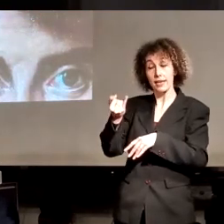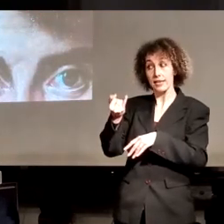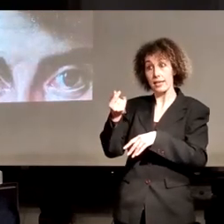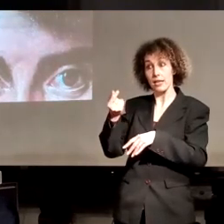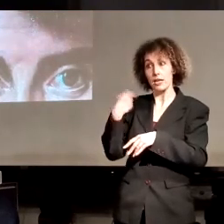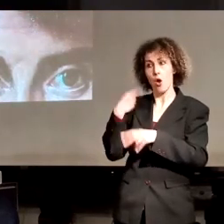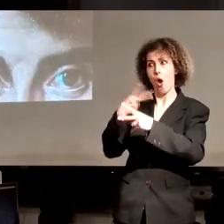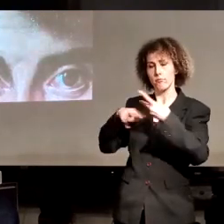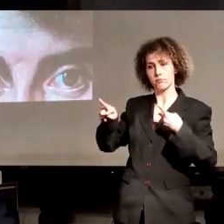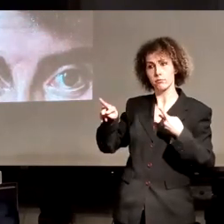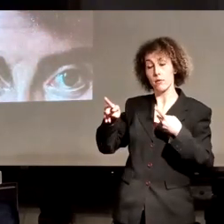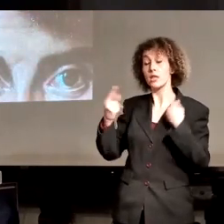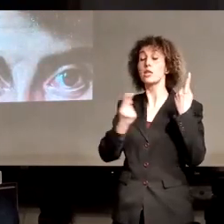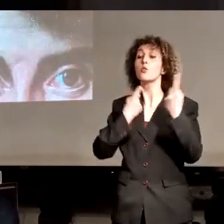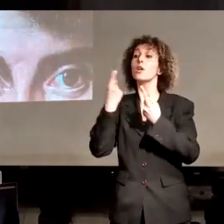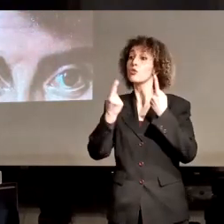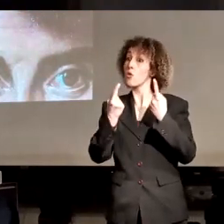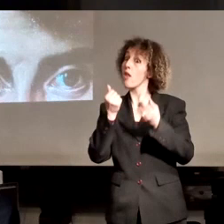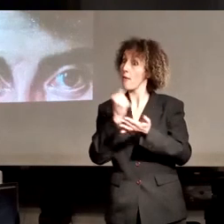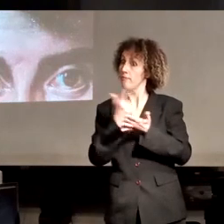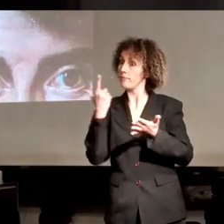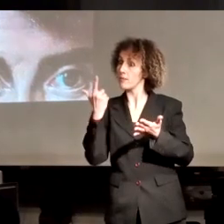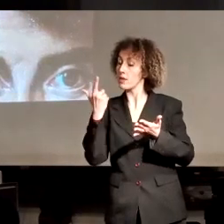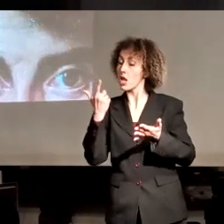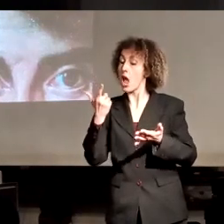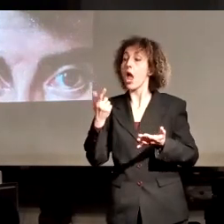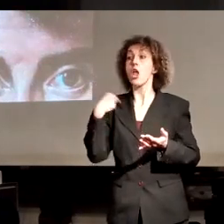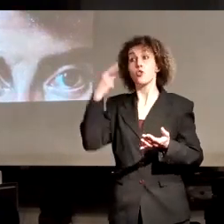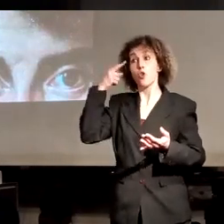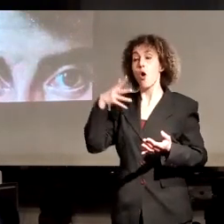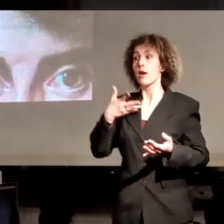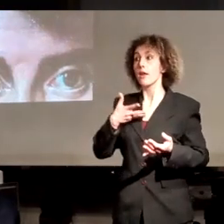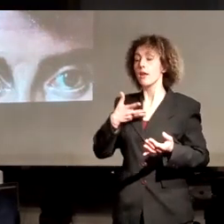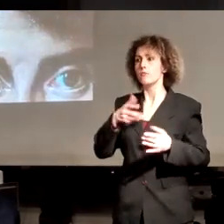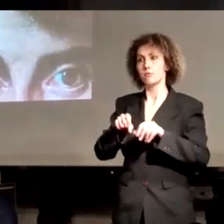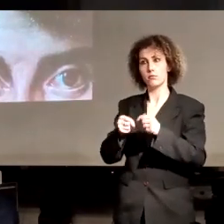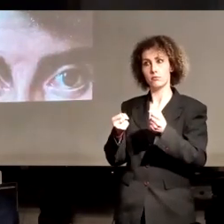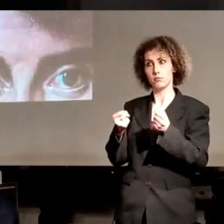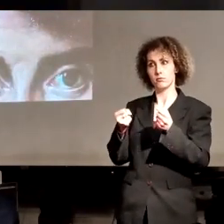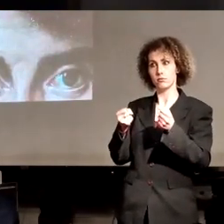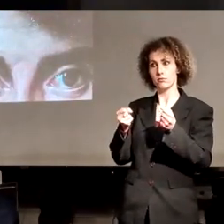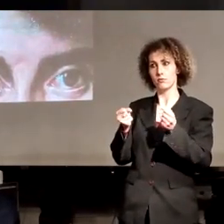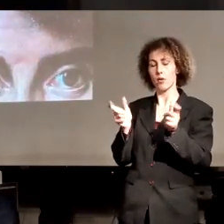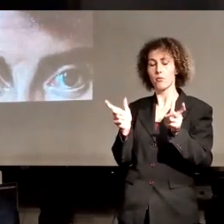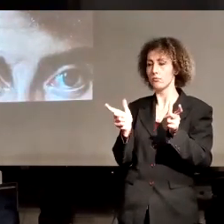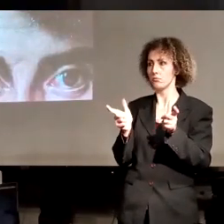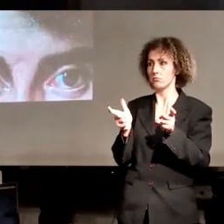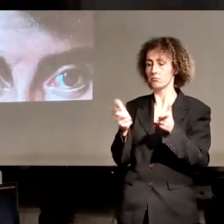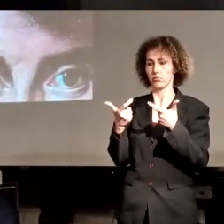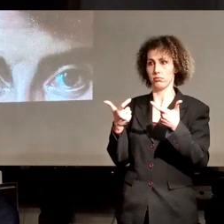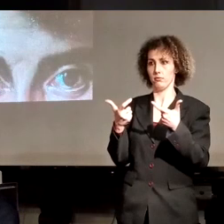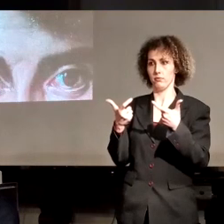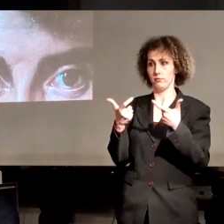affare di una certa importanza mi risultava che si interrompere di colpo